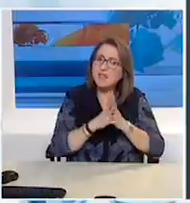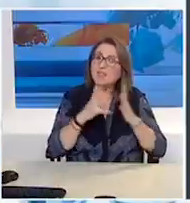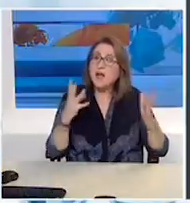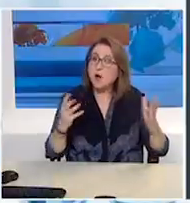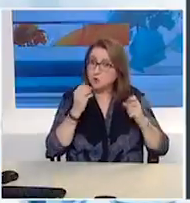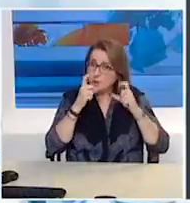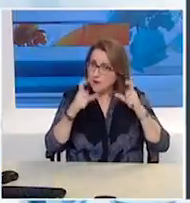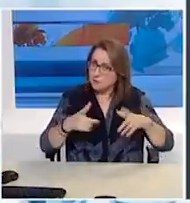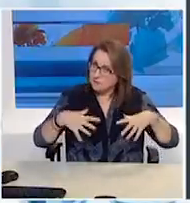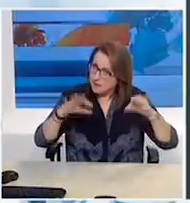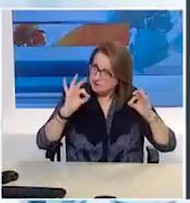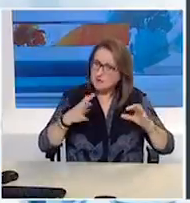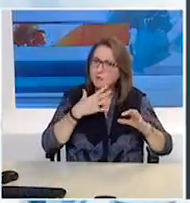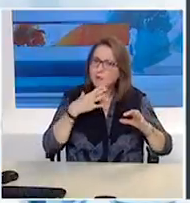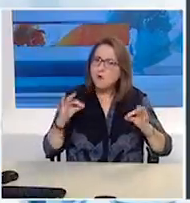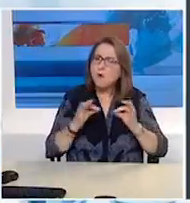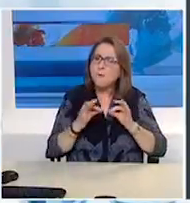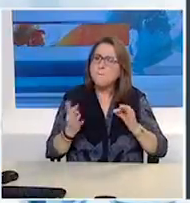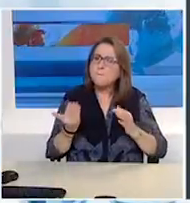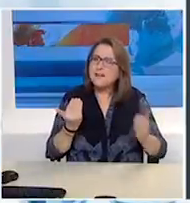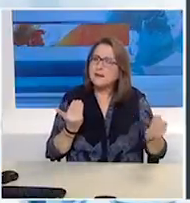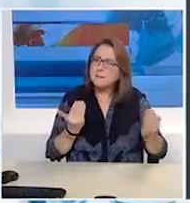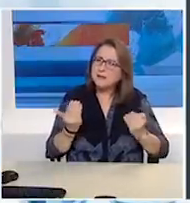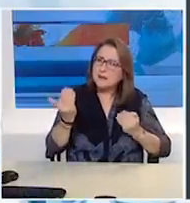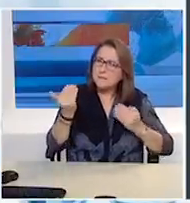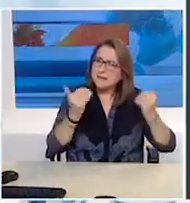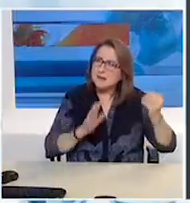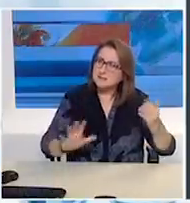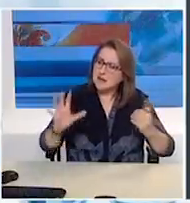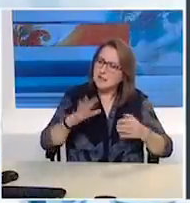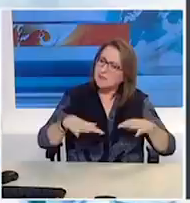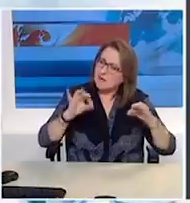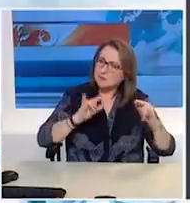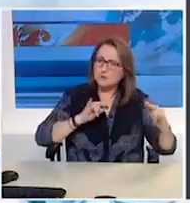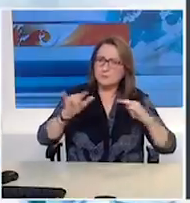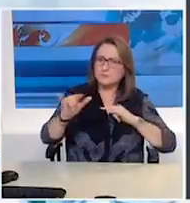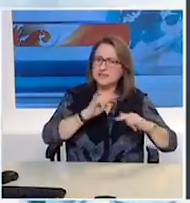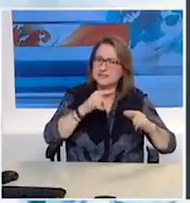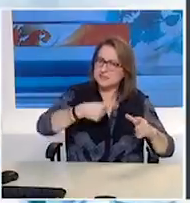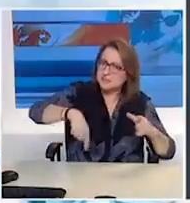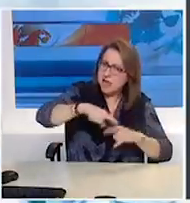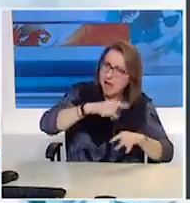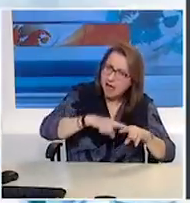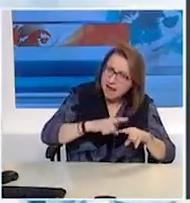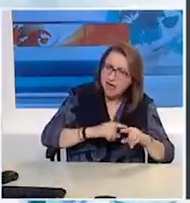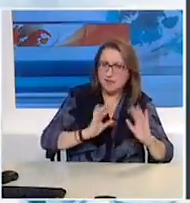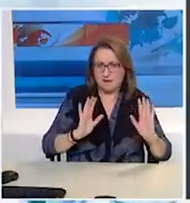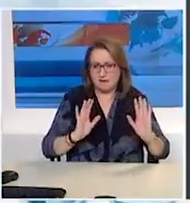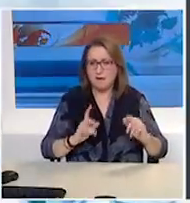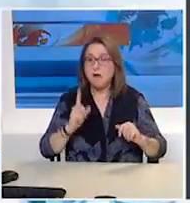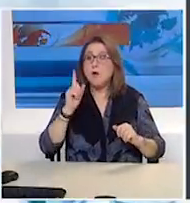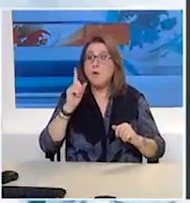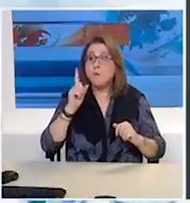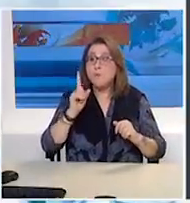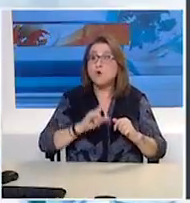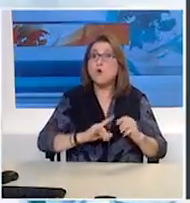Μαΐου λόγω της άρσης απαγόρευσης μετακινήσεως στην επικράτεια όλης της χώρας. Από την προσωρινή αναστολή πτήσεων εξαιρούνται οι πτήσεις